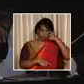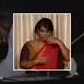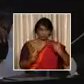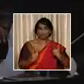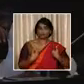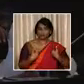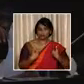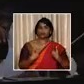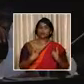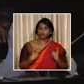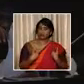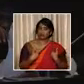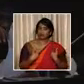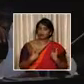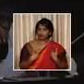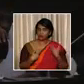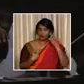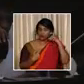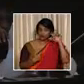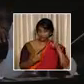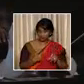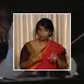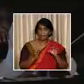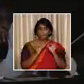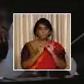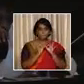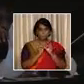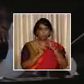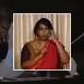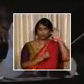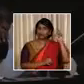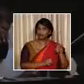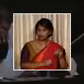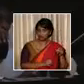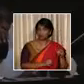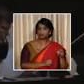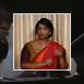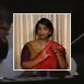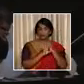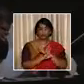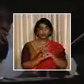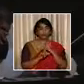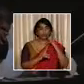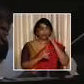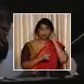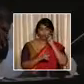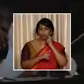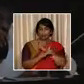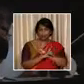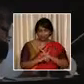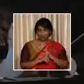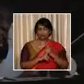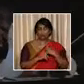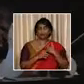முதல் பிபிசிக்கு பாபு கஜேந்தினி என்கின்ற முன்னாள் போராளி தன்னுடைய சாட்சியத்தை வழங்கியிருக்கிறார். இதே போல கிளிநொச்சியிலே கூட விவேகானந்த